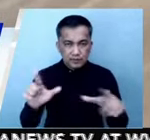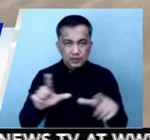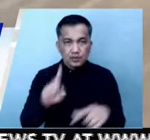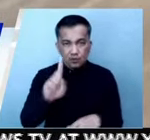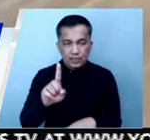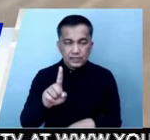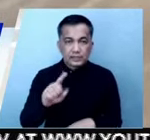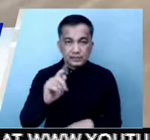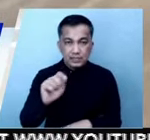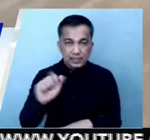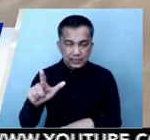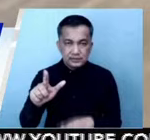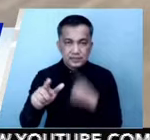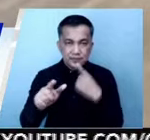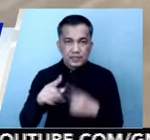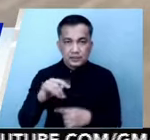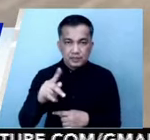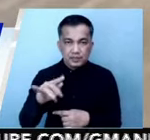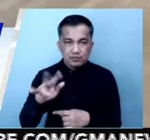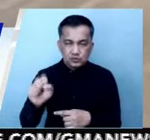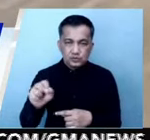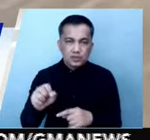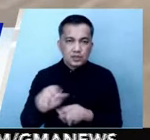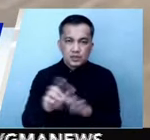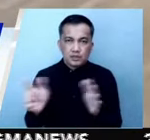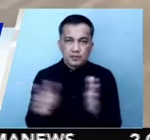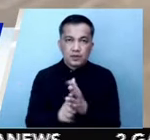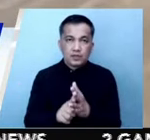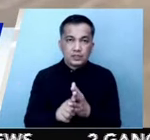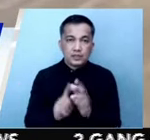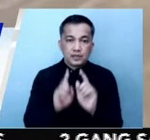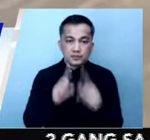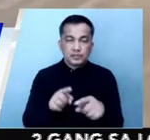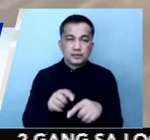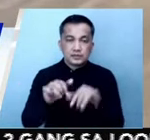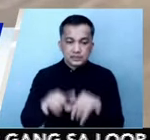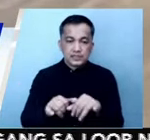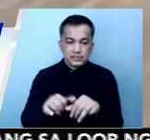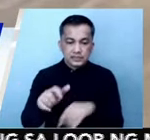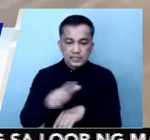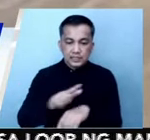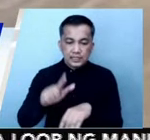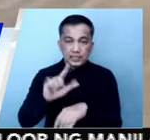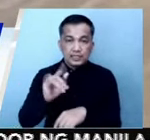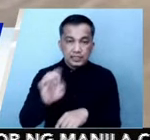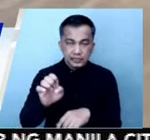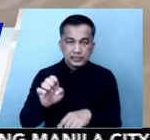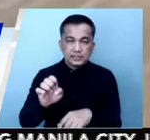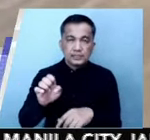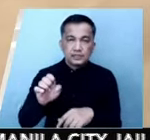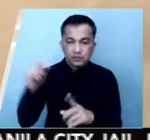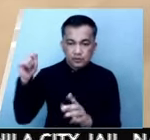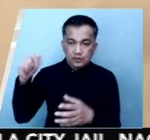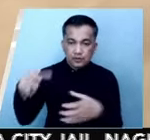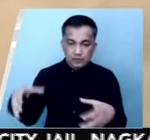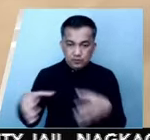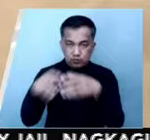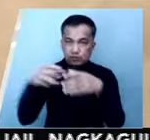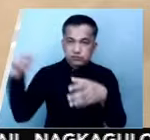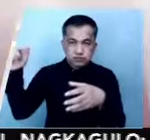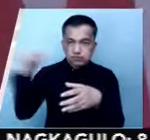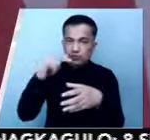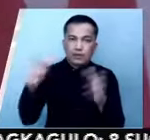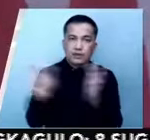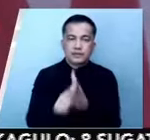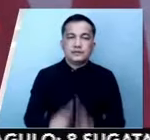At ipinagbabawal ang pamamalagi sa lawa ng Taal at ang paglipad ng anumang aircraft malapit sa tuktok ng bulkan.